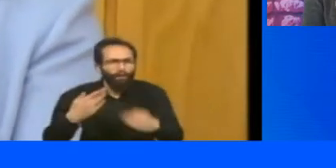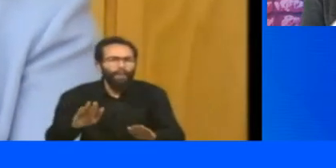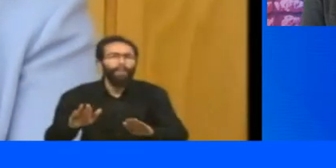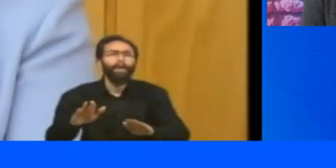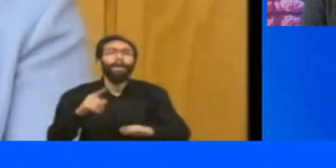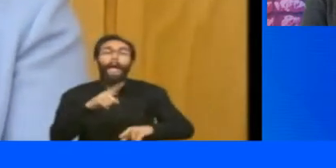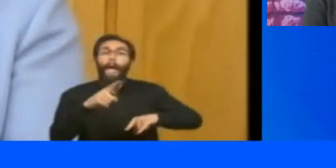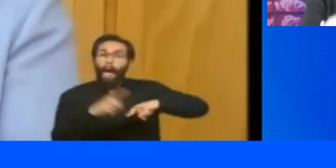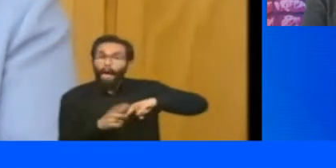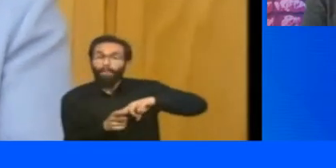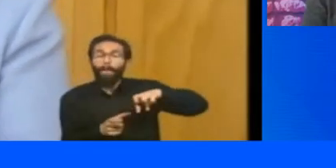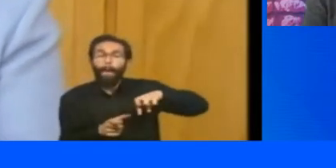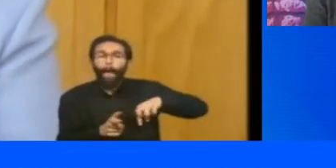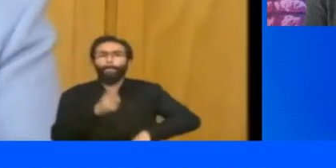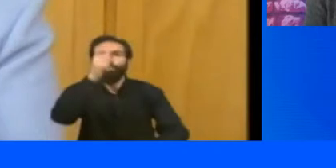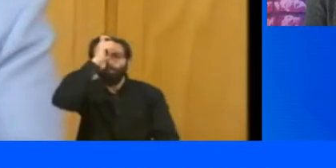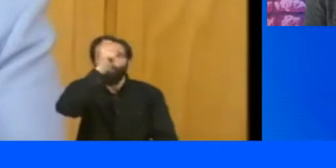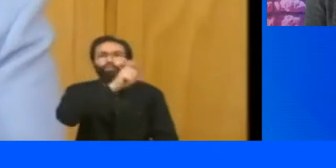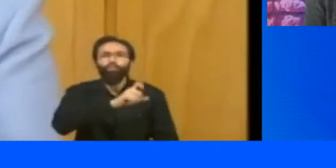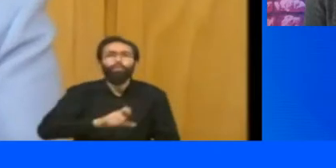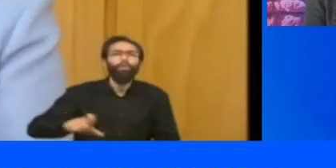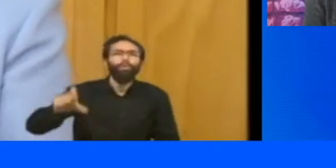arkadaşlar.